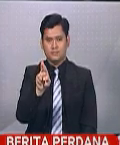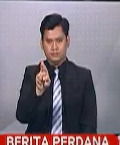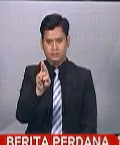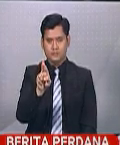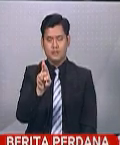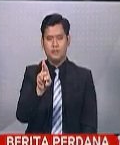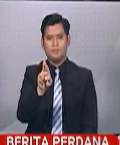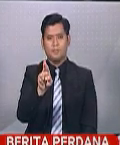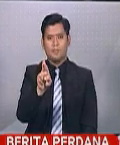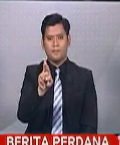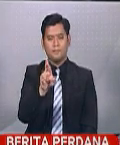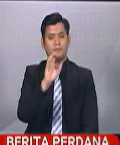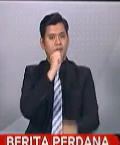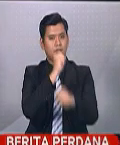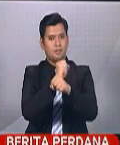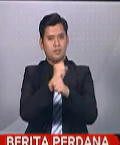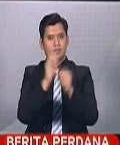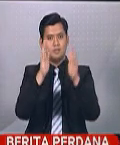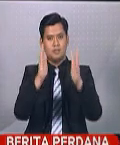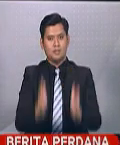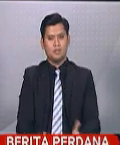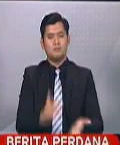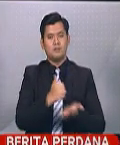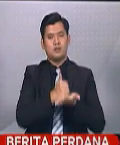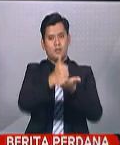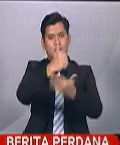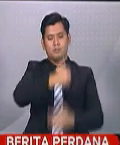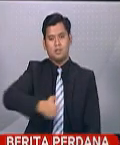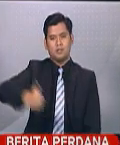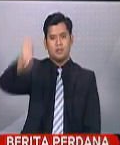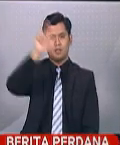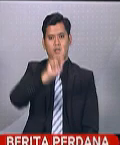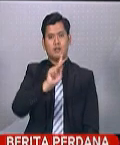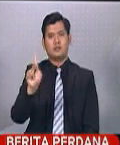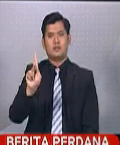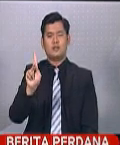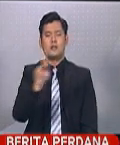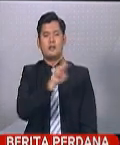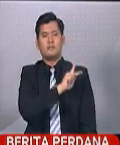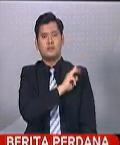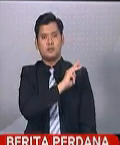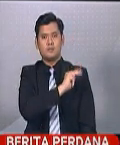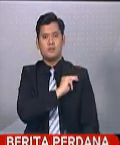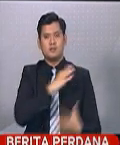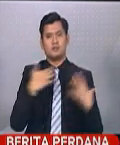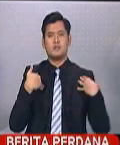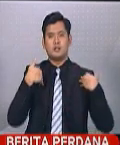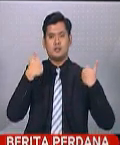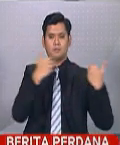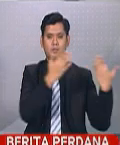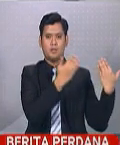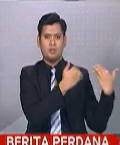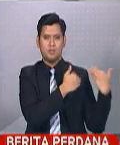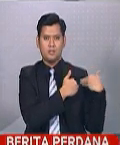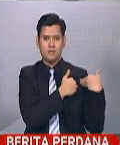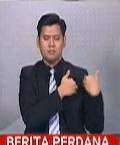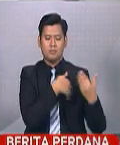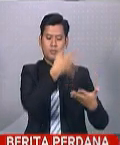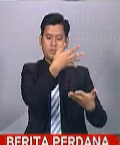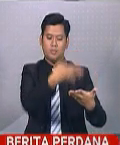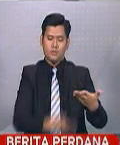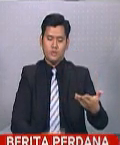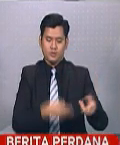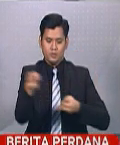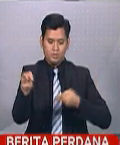Kamarul Zaman yang bertugas sebagai penolong pengarah kanan di Kementerian Kesihatan pula bertanggungjawab menyelenggara data